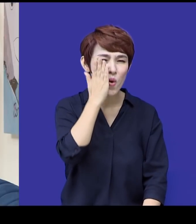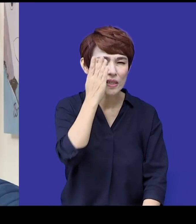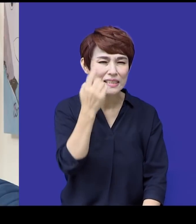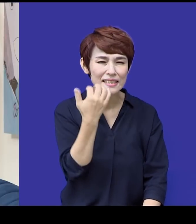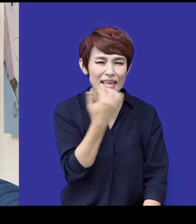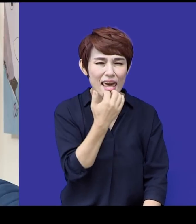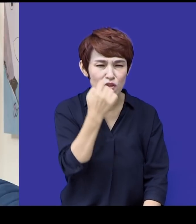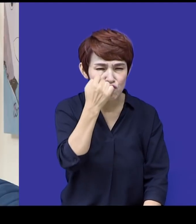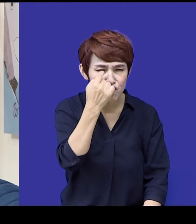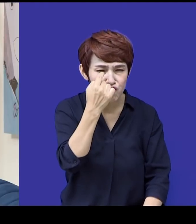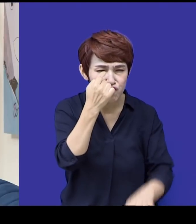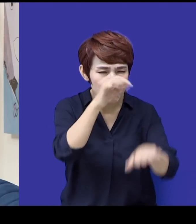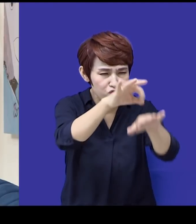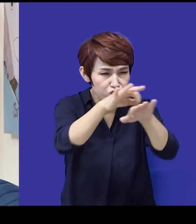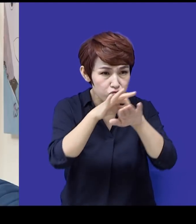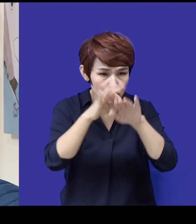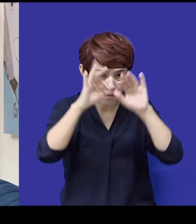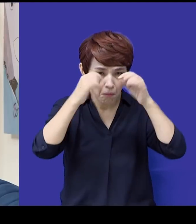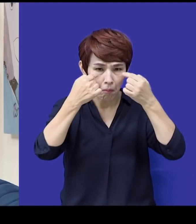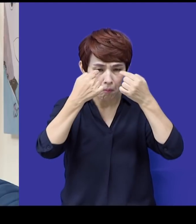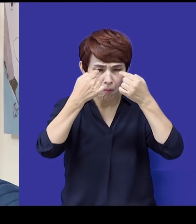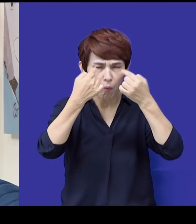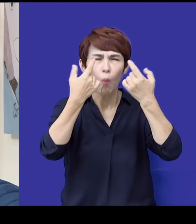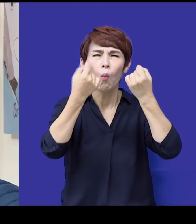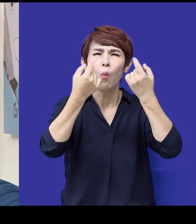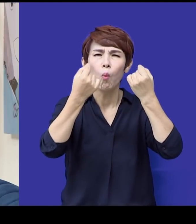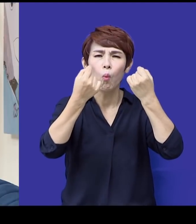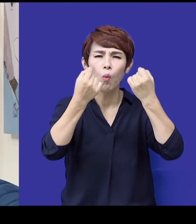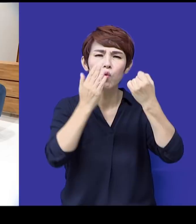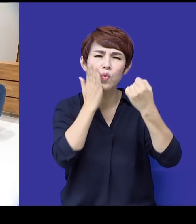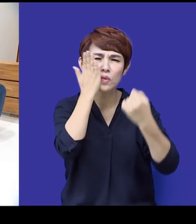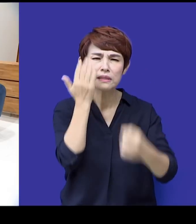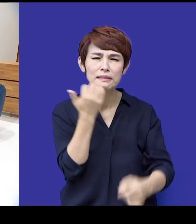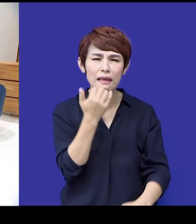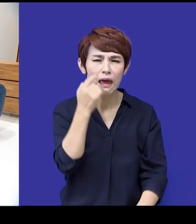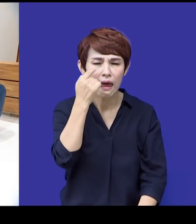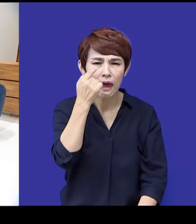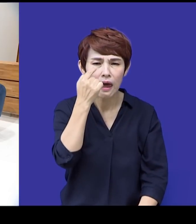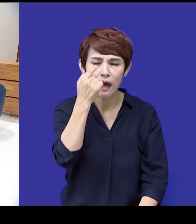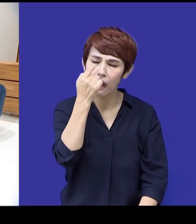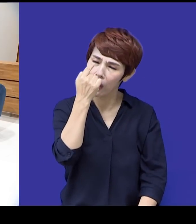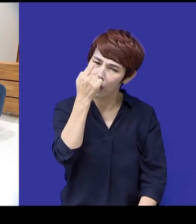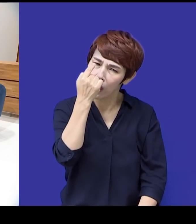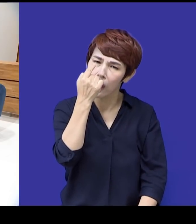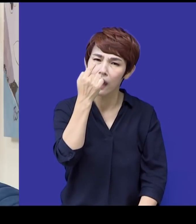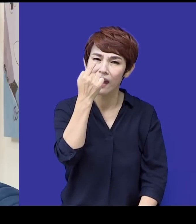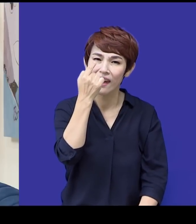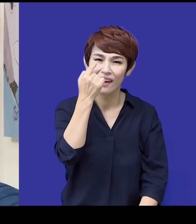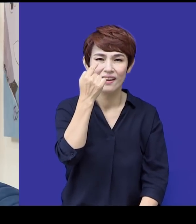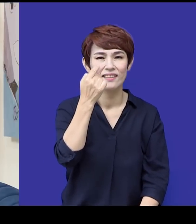보니까 저 색깔이 내 눈 색깔하고 비슷한데 예. 그런 생각이 들더라고요.